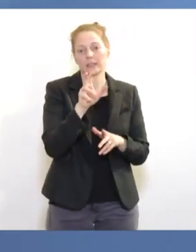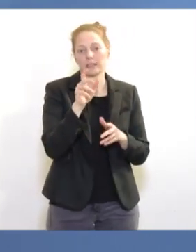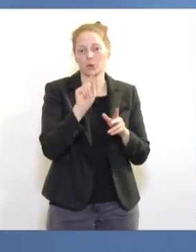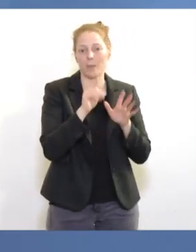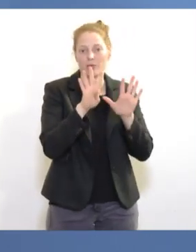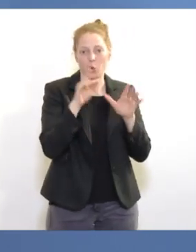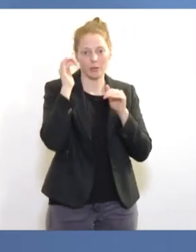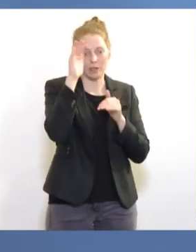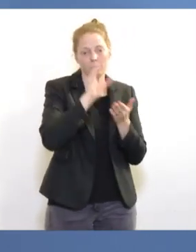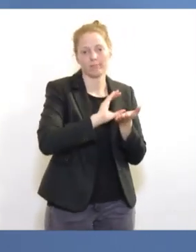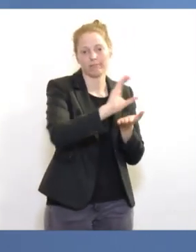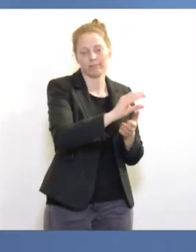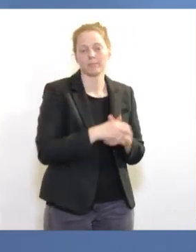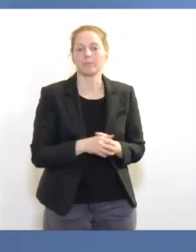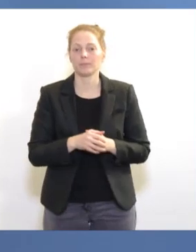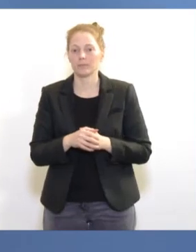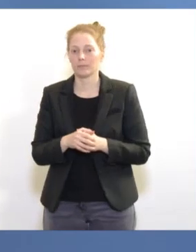Jahr zusätzlich